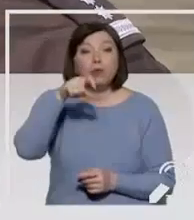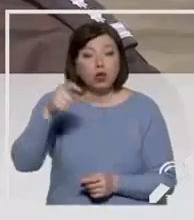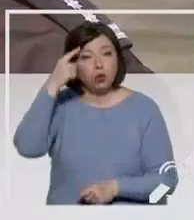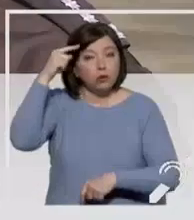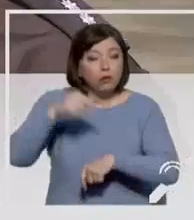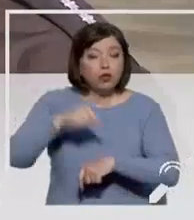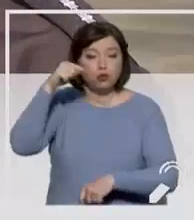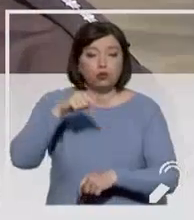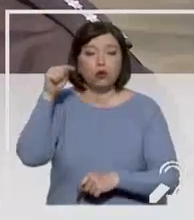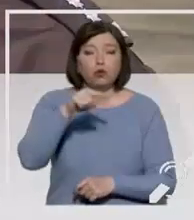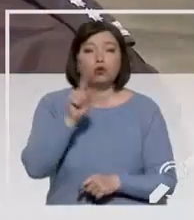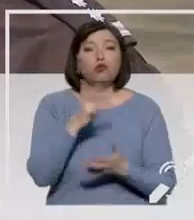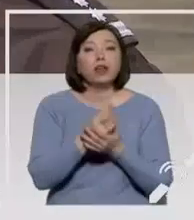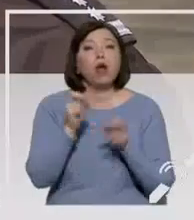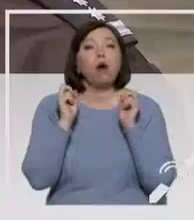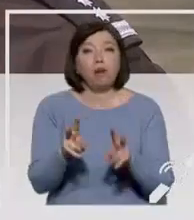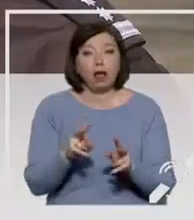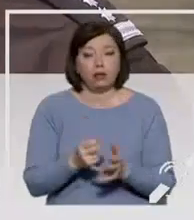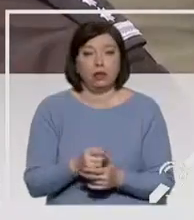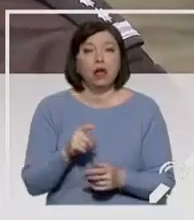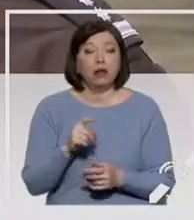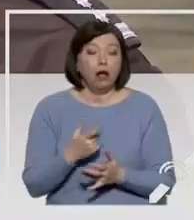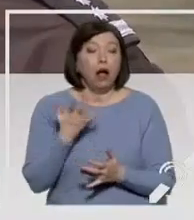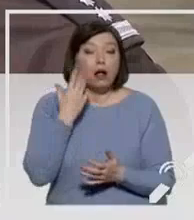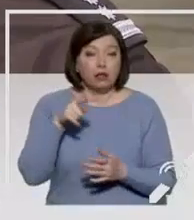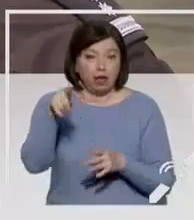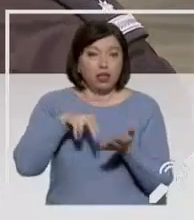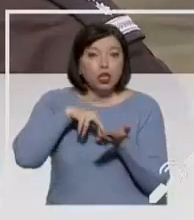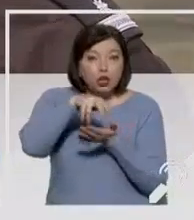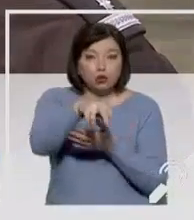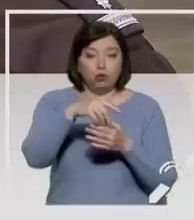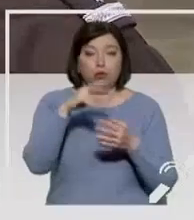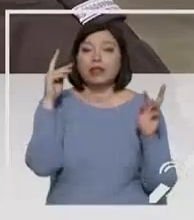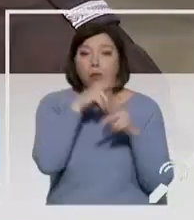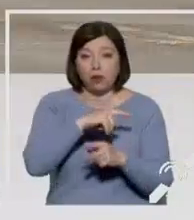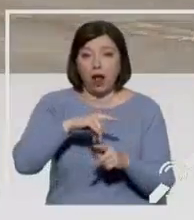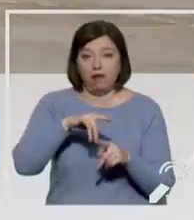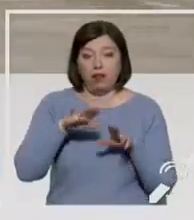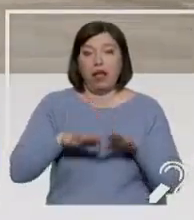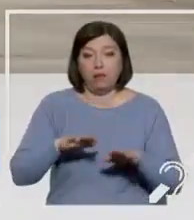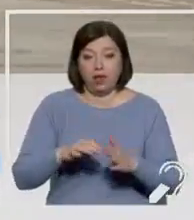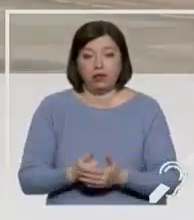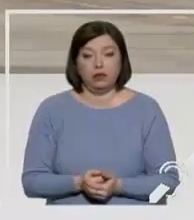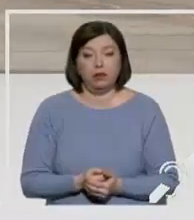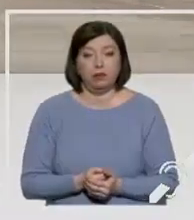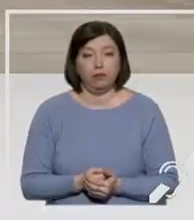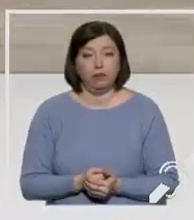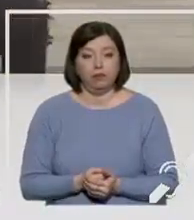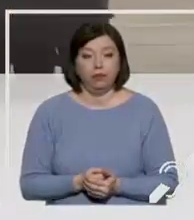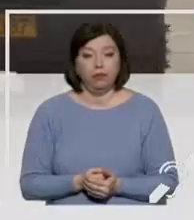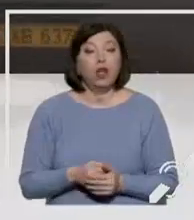conștientizeze faptul la pericolul la care aceștia Se supun atunci când se angajează în a traversa partea carosabilă în locuri